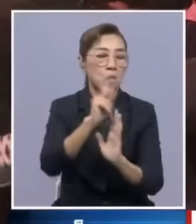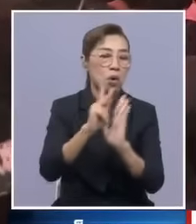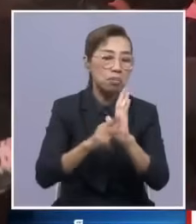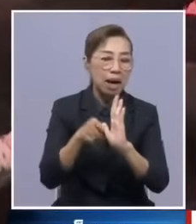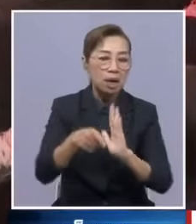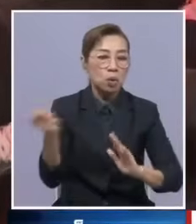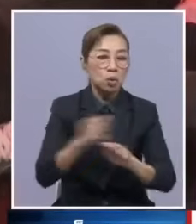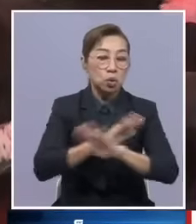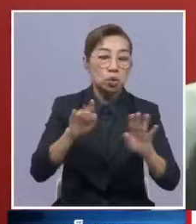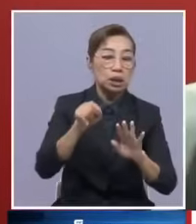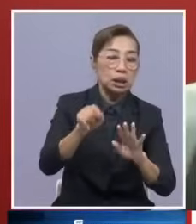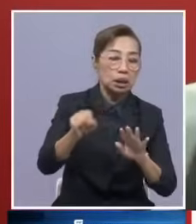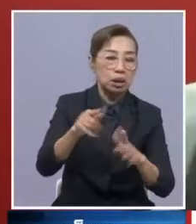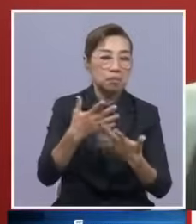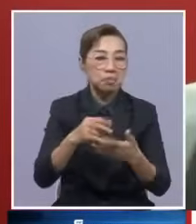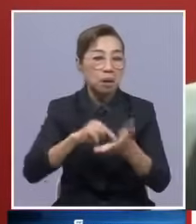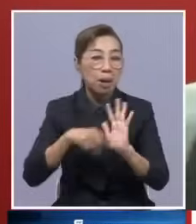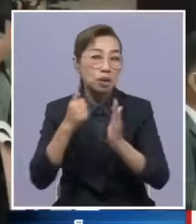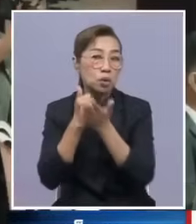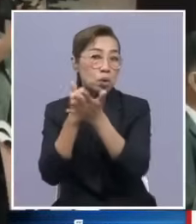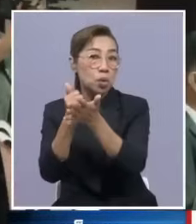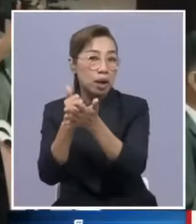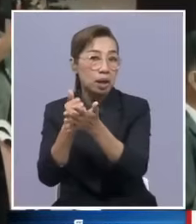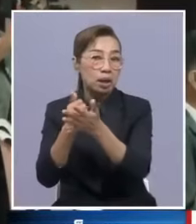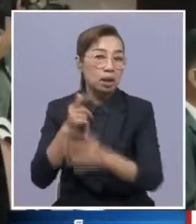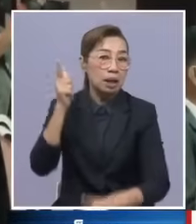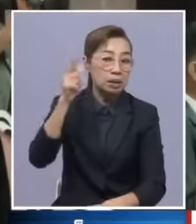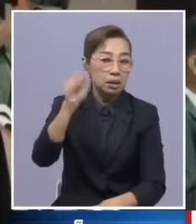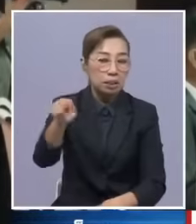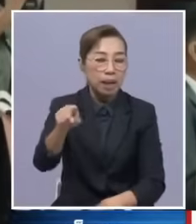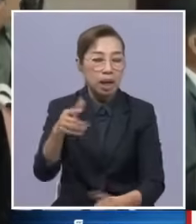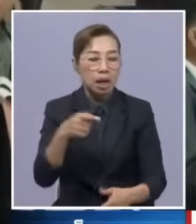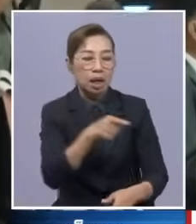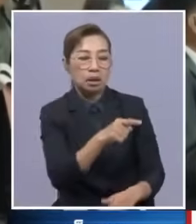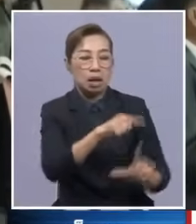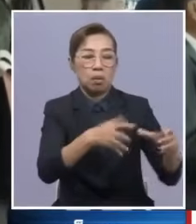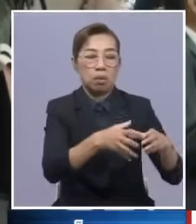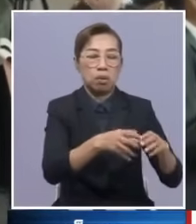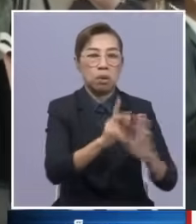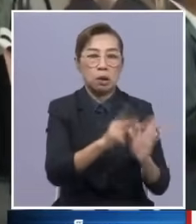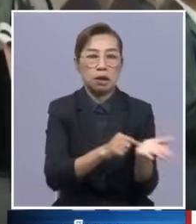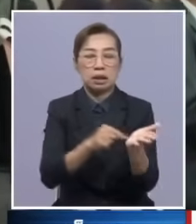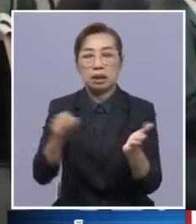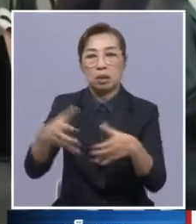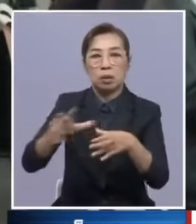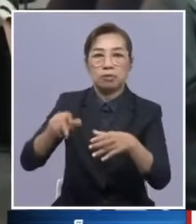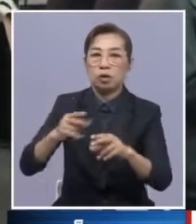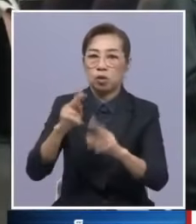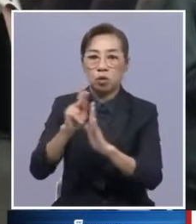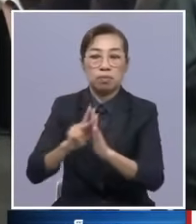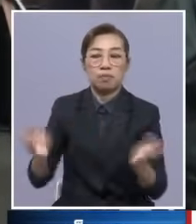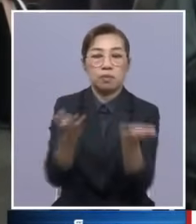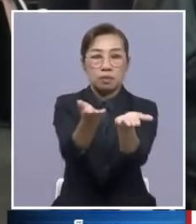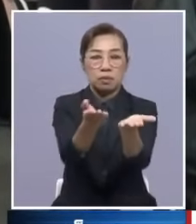ก็จำเป็นต้องเล่นบทซื้อใจแนวร่วมเกาะขบวนมวลชนด้วยการเสนอร่างประกบควบคู่กันไปจนถูกบัฟกลับไงว่า